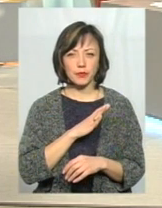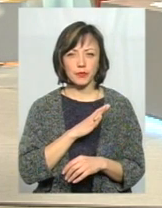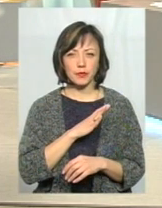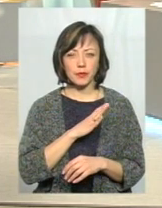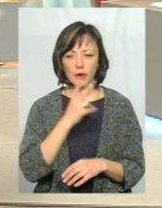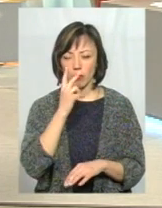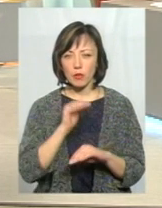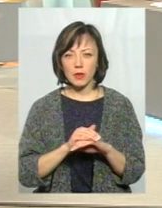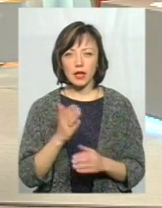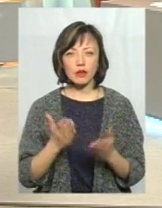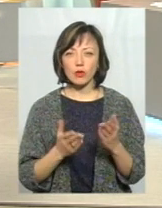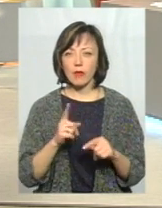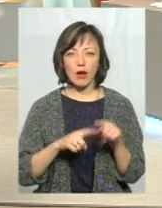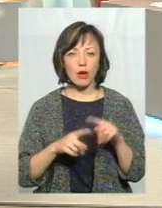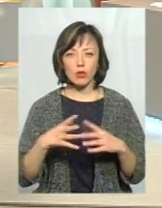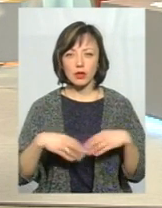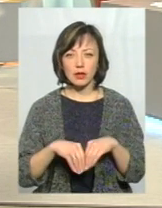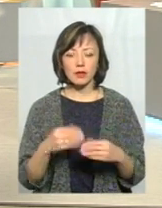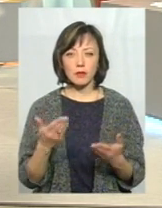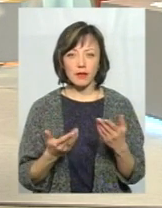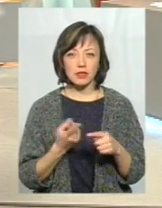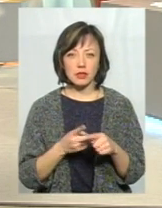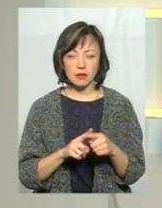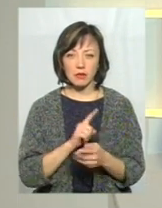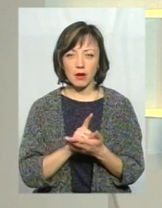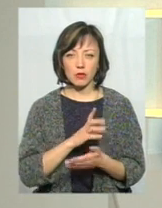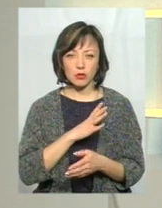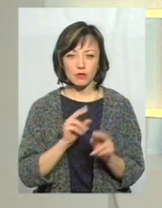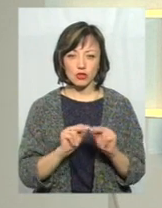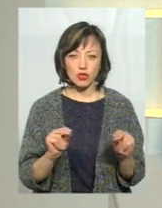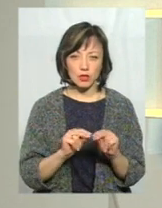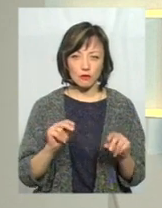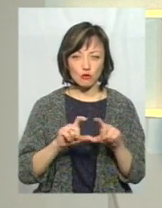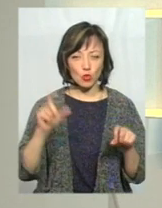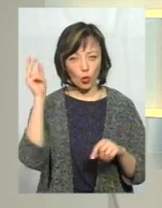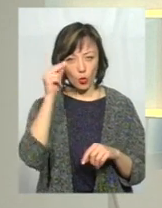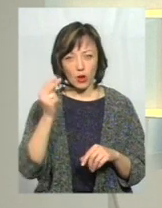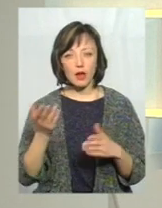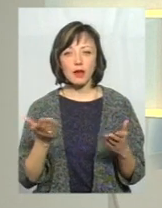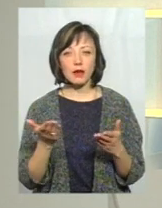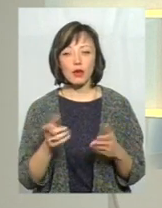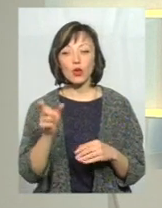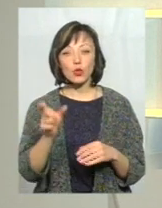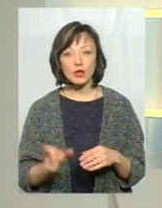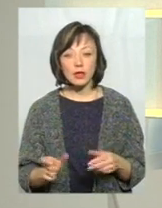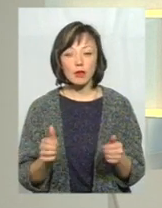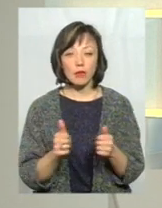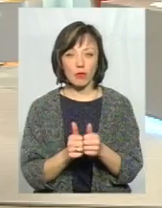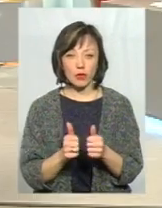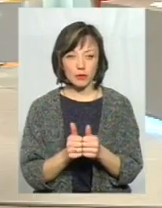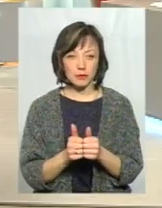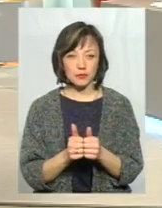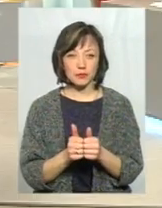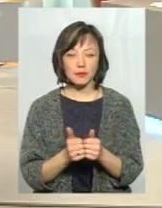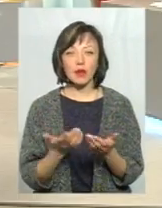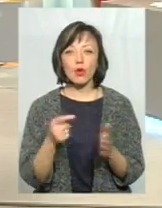Хто має помітити? Якщо це не родина, то, напевно, це має бути там вчитель в школі. Яка поряд.